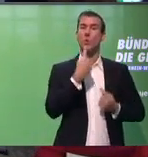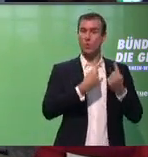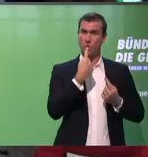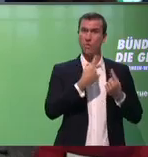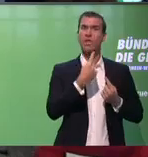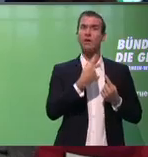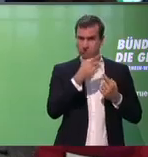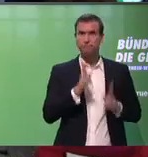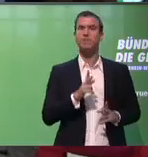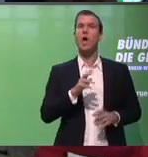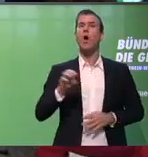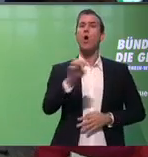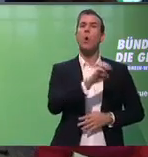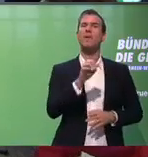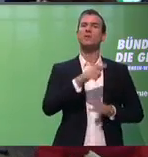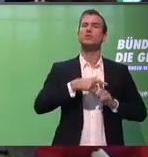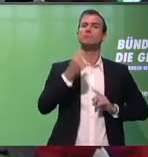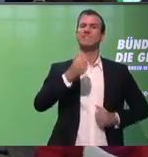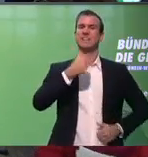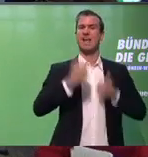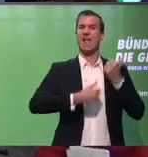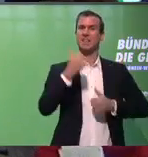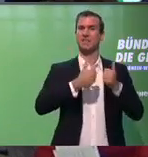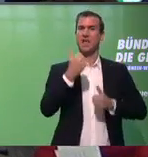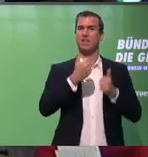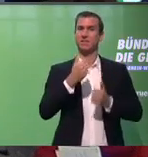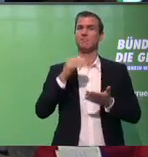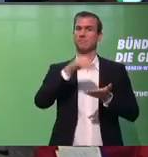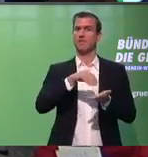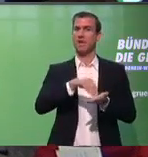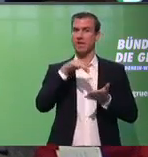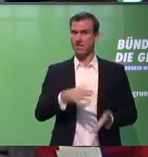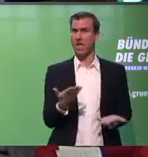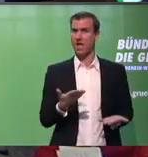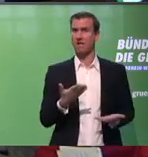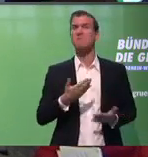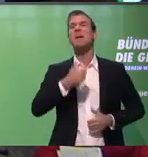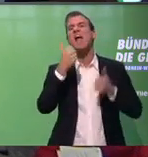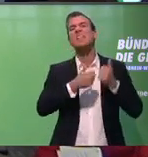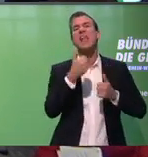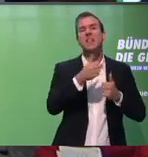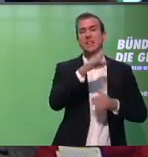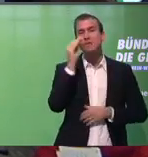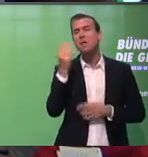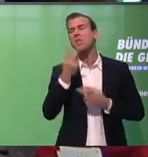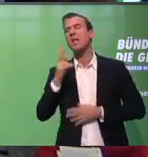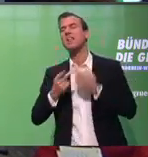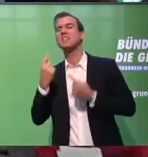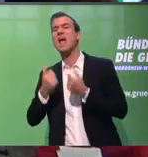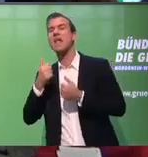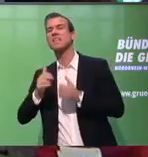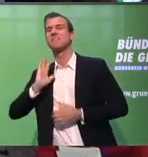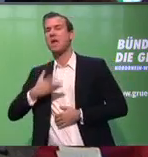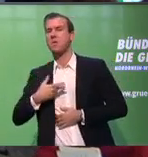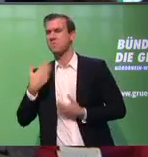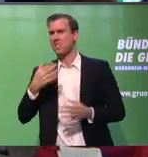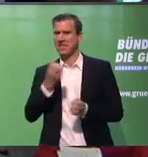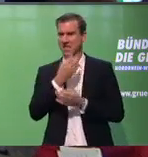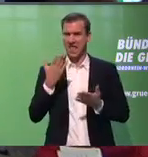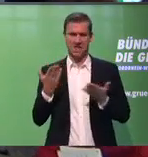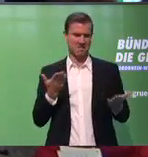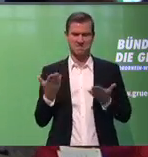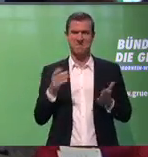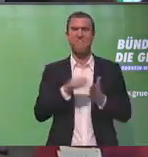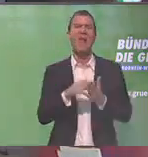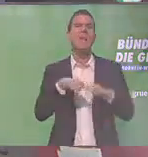einen europäischen Spitzenkandidaten, eine europäische Spitzenkandidatin, wir wissen ja nicht, wie es ausgeht, wählt. Und